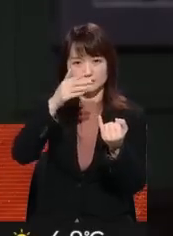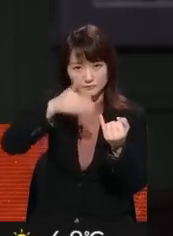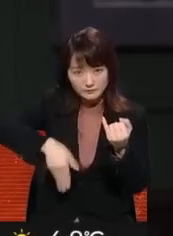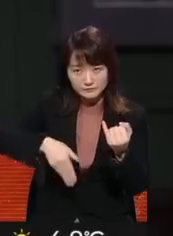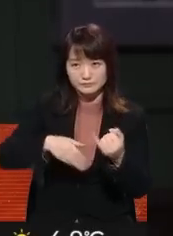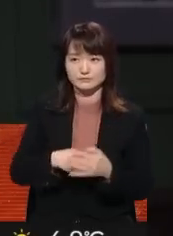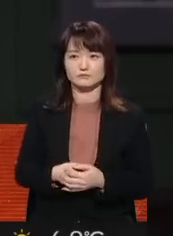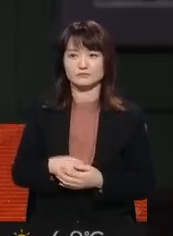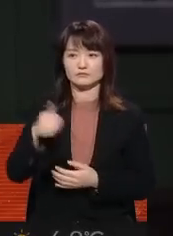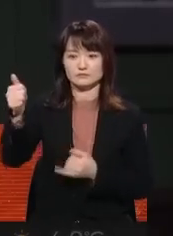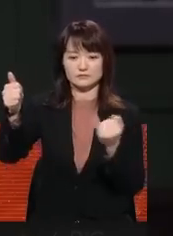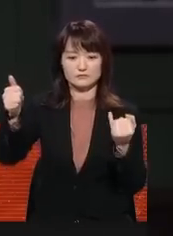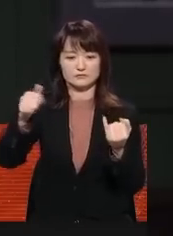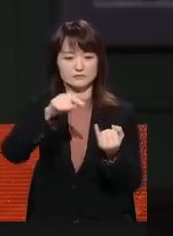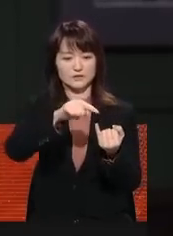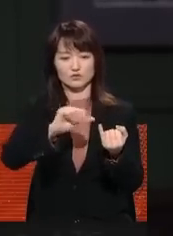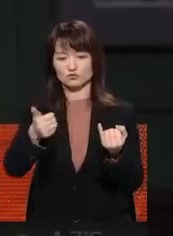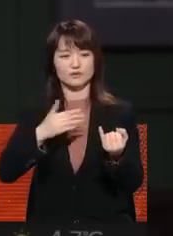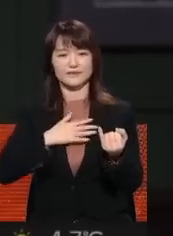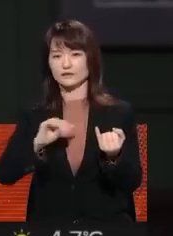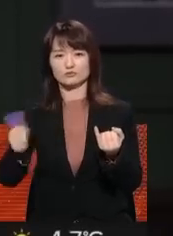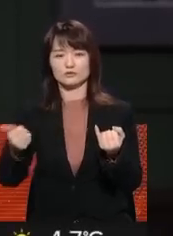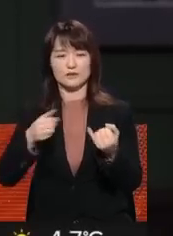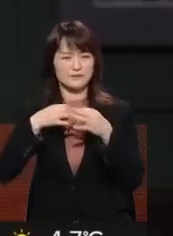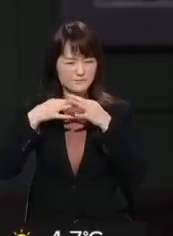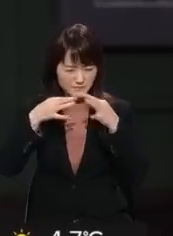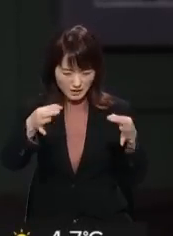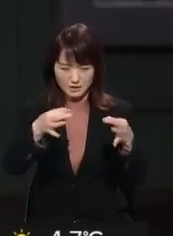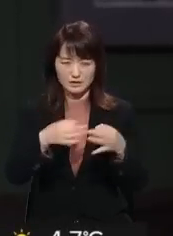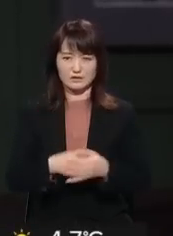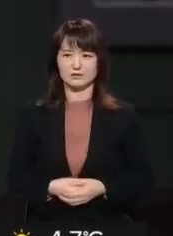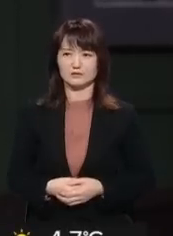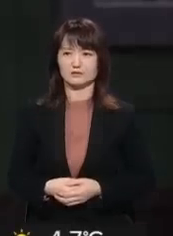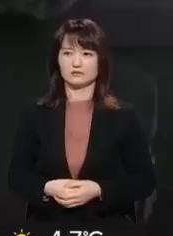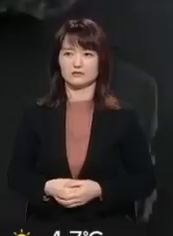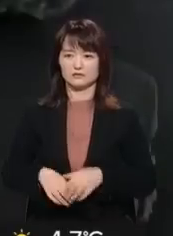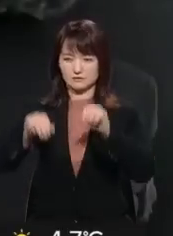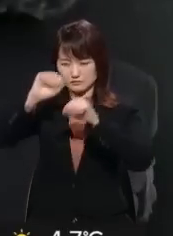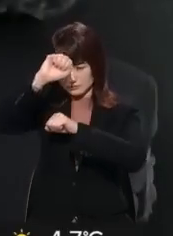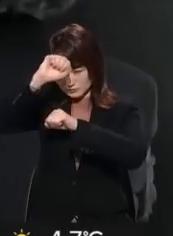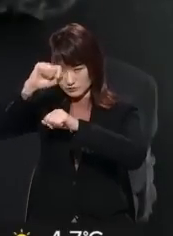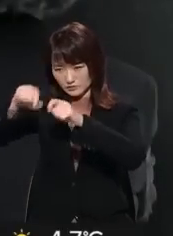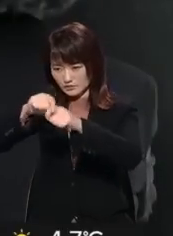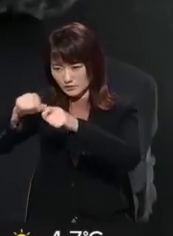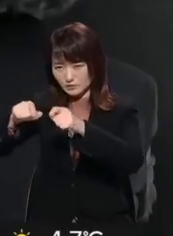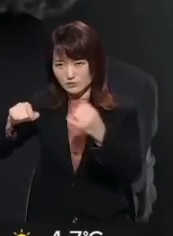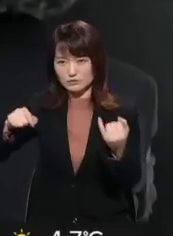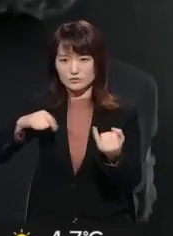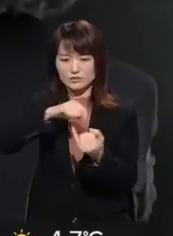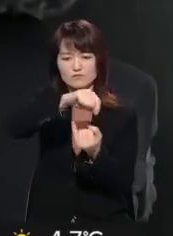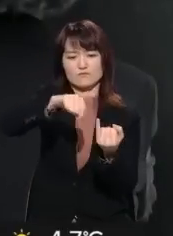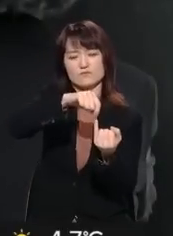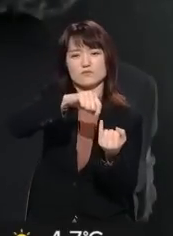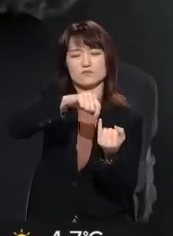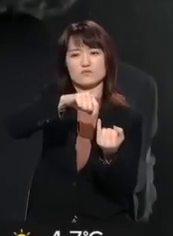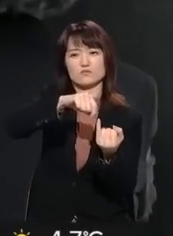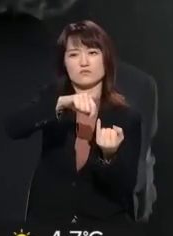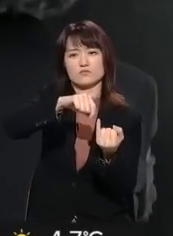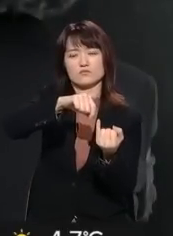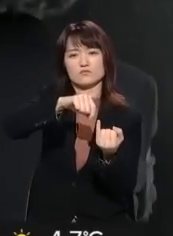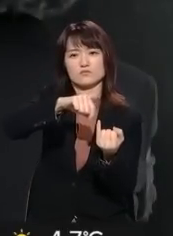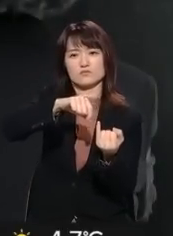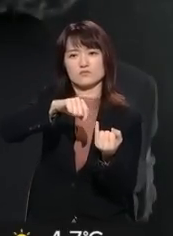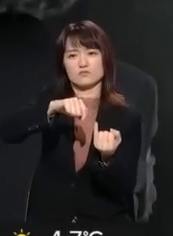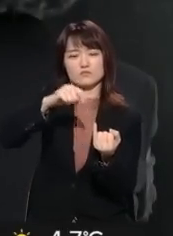남성은 여성에게요 너 죽고 나 죽자 이렇게 소리를 지릅니다 그리고 저는 운동화 끈으로 목을 졸라서 살해하려고 하다가이 여성이 정신을 잃자